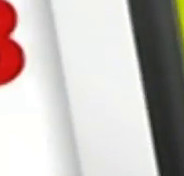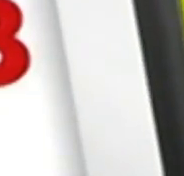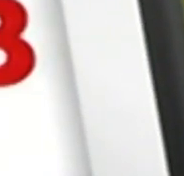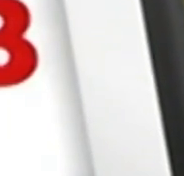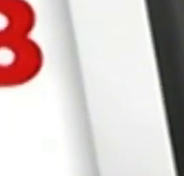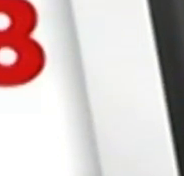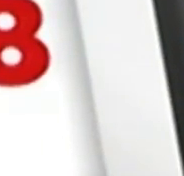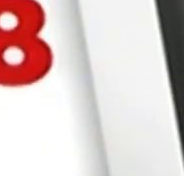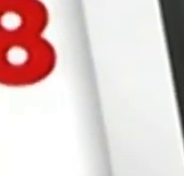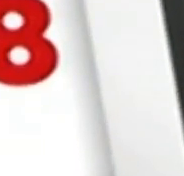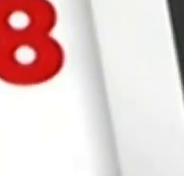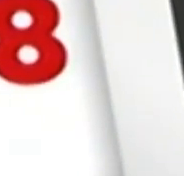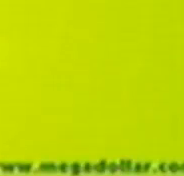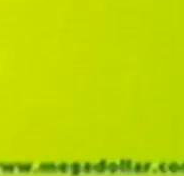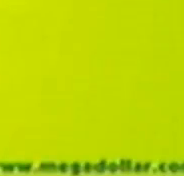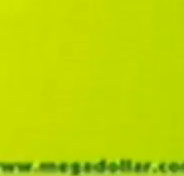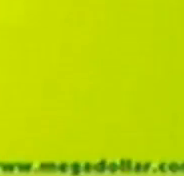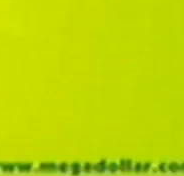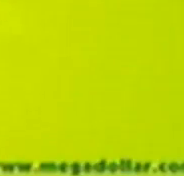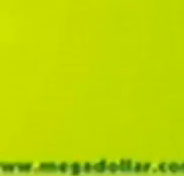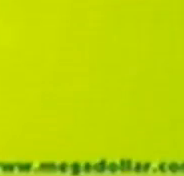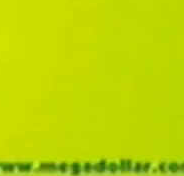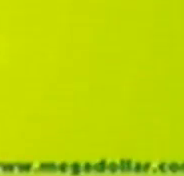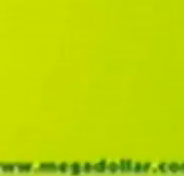295888 uanzie sasa.